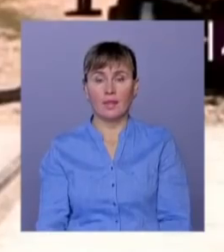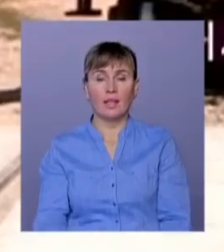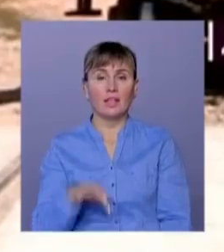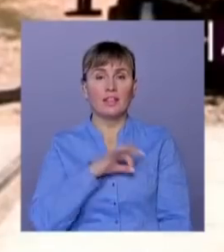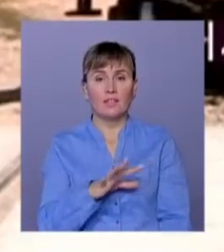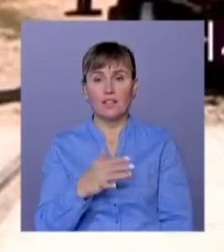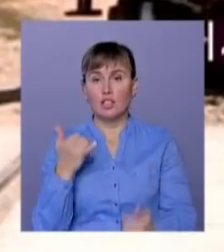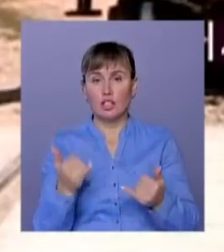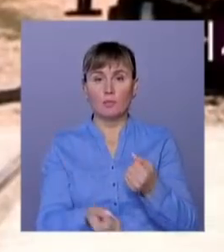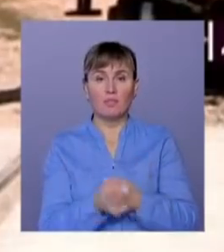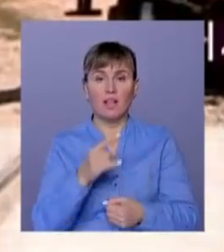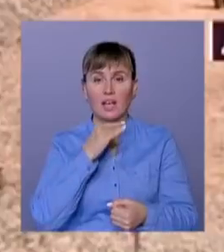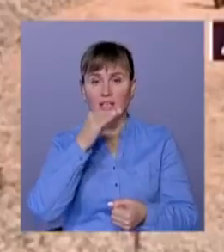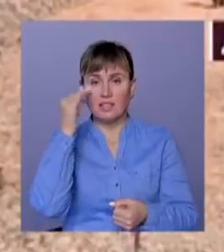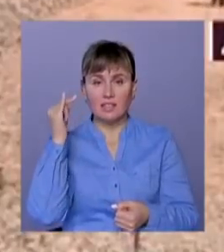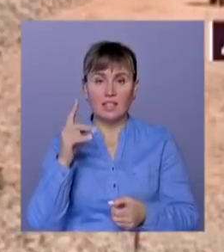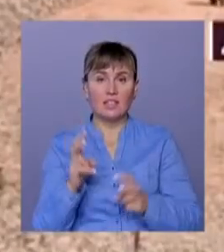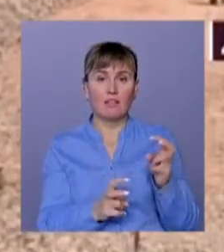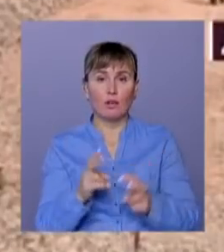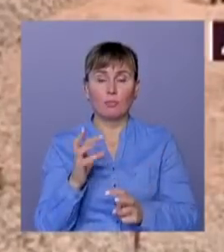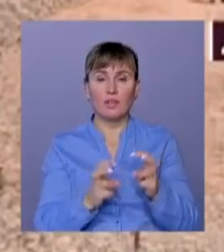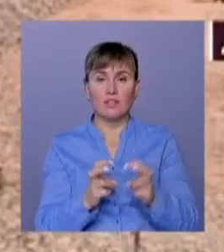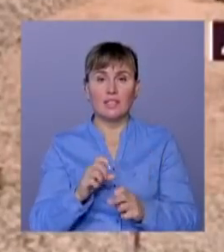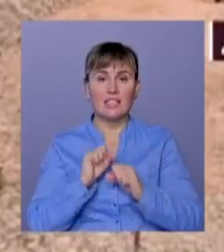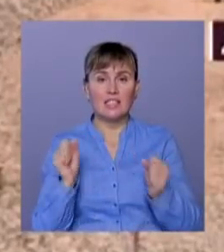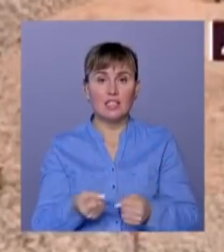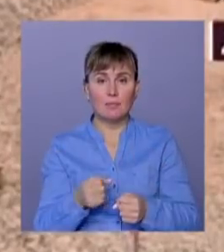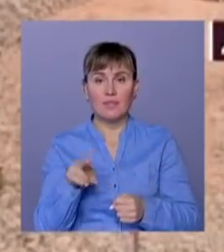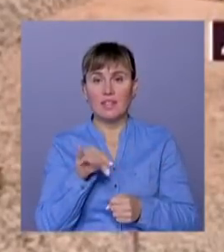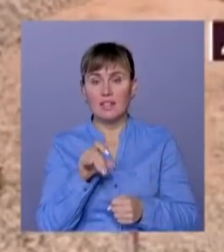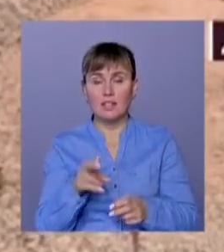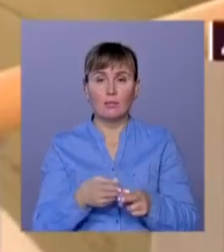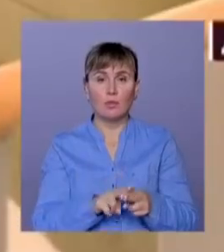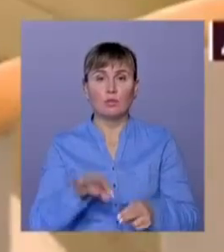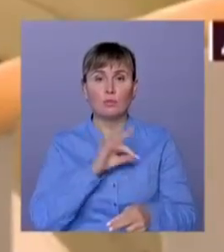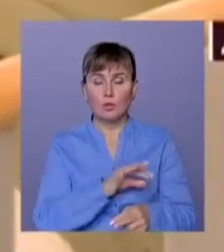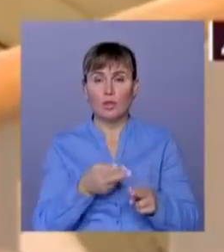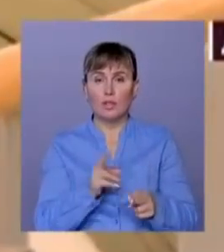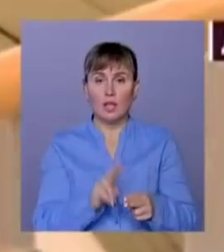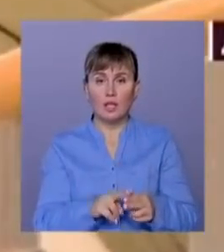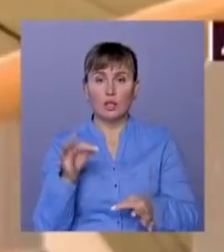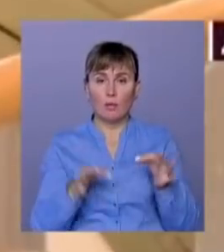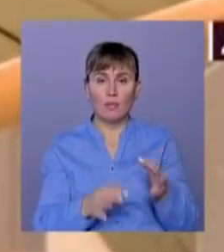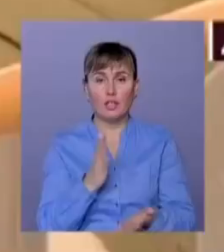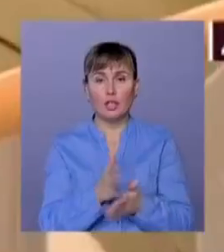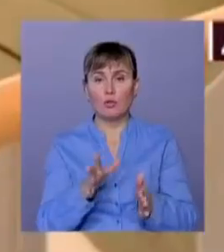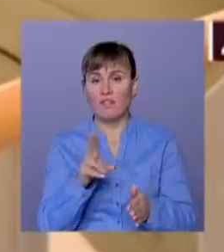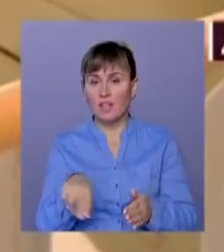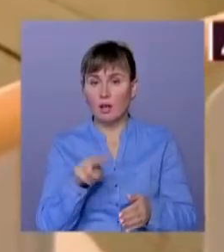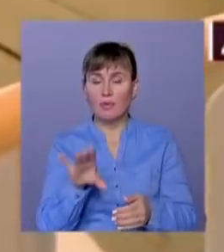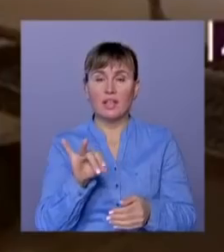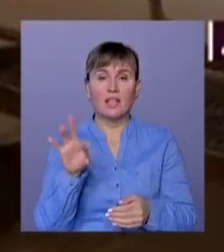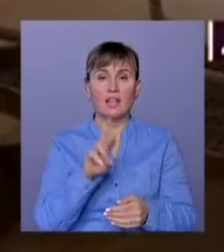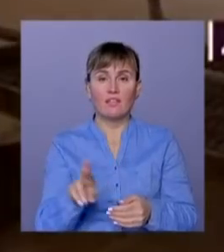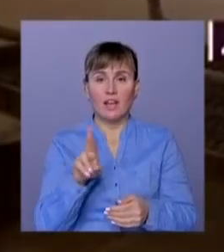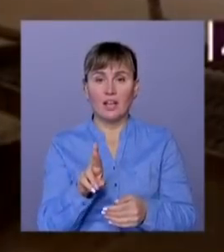Невыгодно сейчас появление в Казахстане завода по производству зимнего дизеля, поскольку спрос на этот вид топлива есть только в декабре и январе.